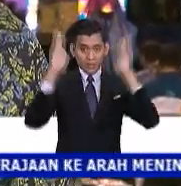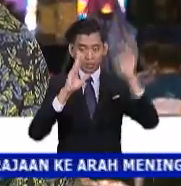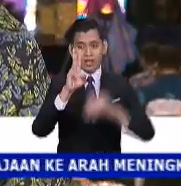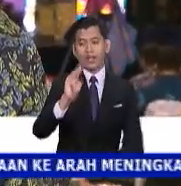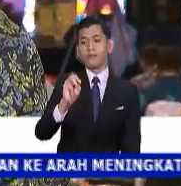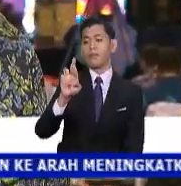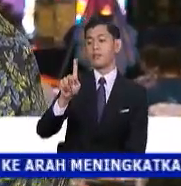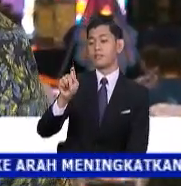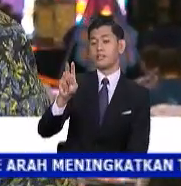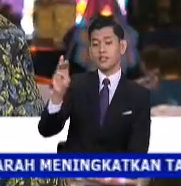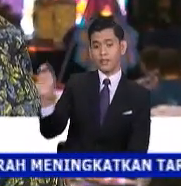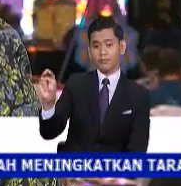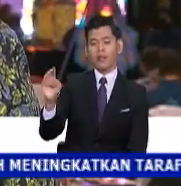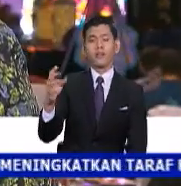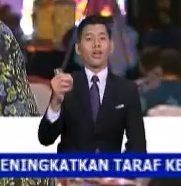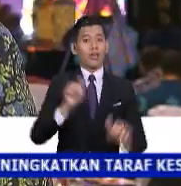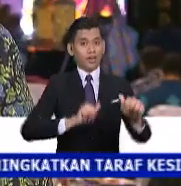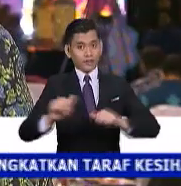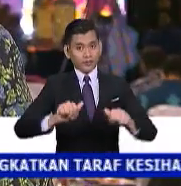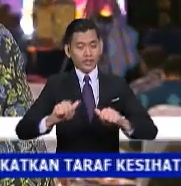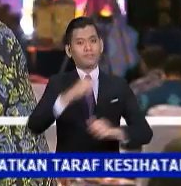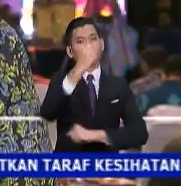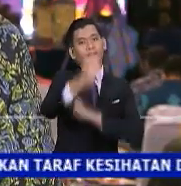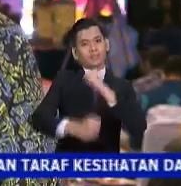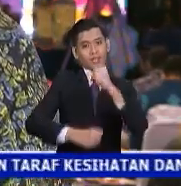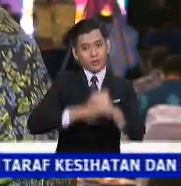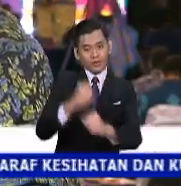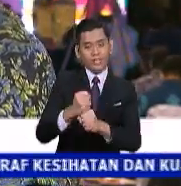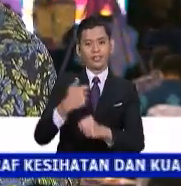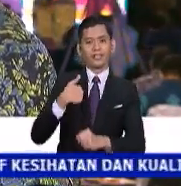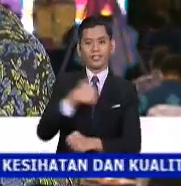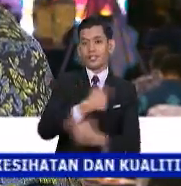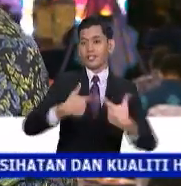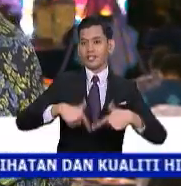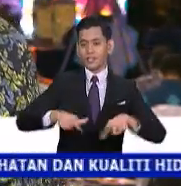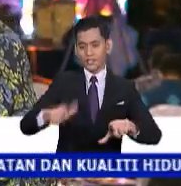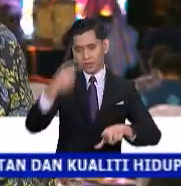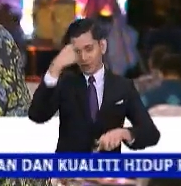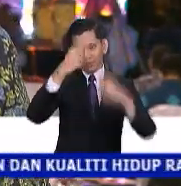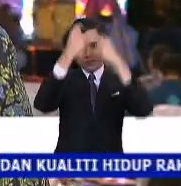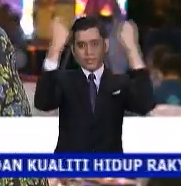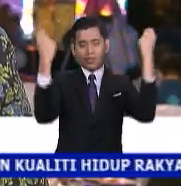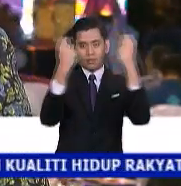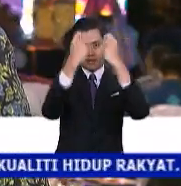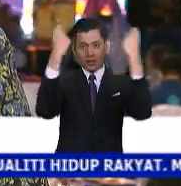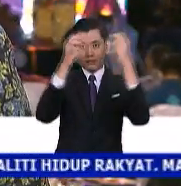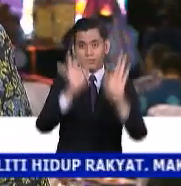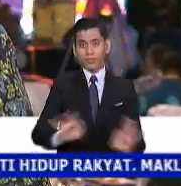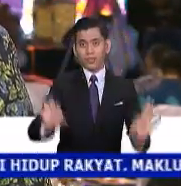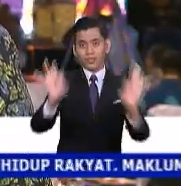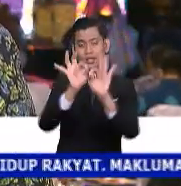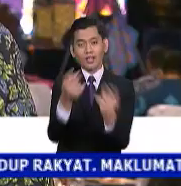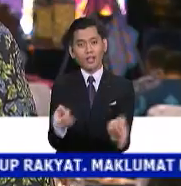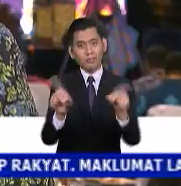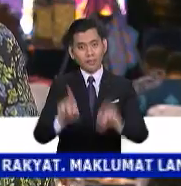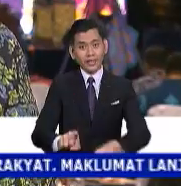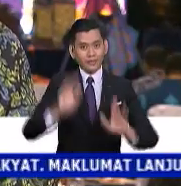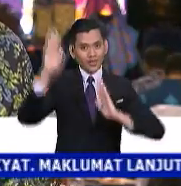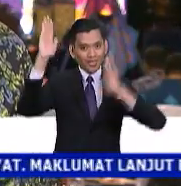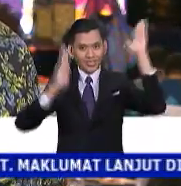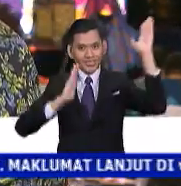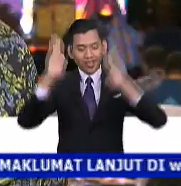acara tahunan yang kita laksanakan bagi meraihkan perayaan-perayaan utama di negara ini. Dalam konteks ini